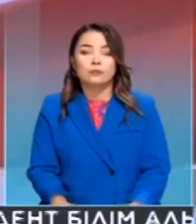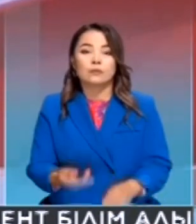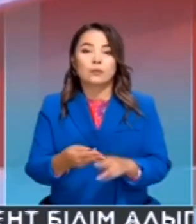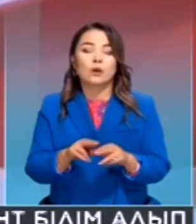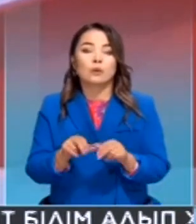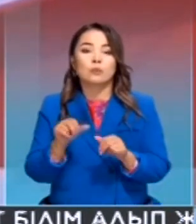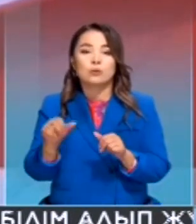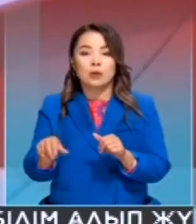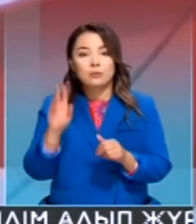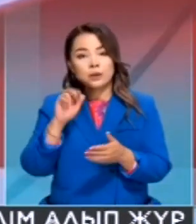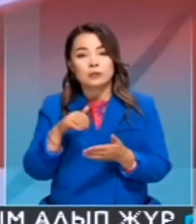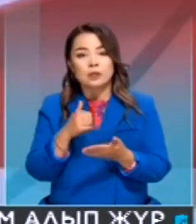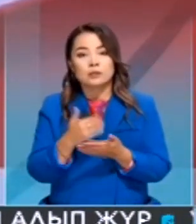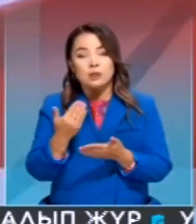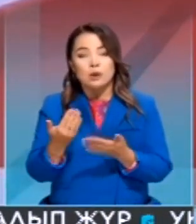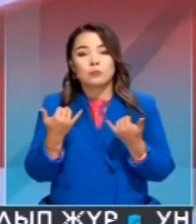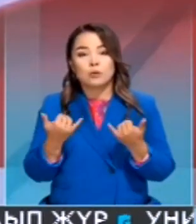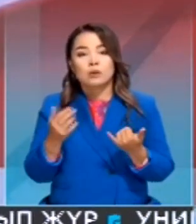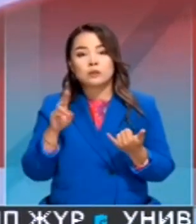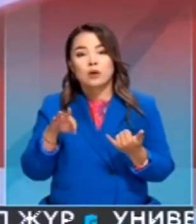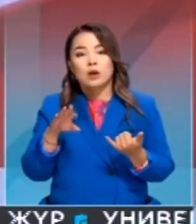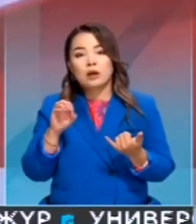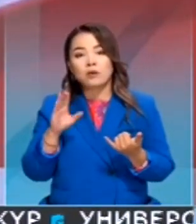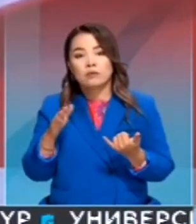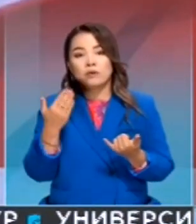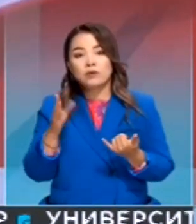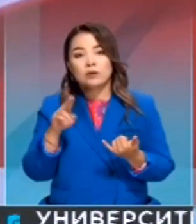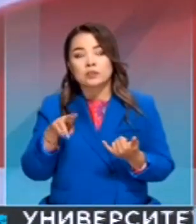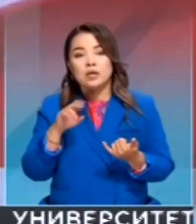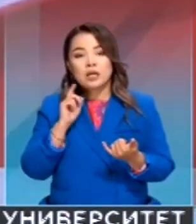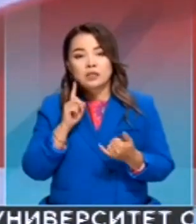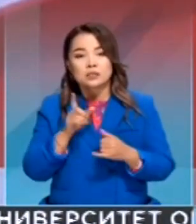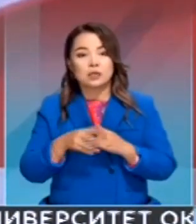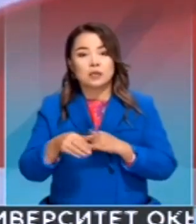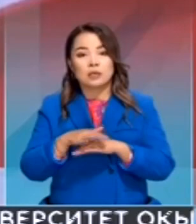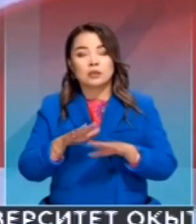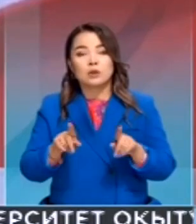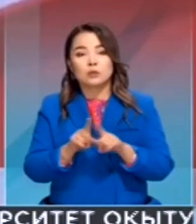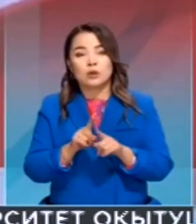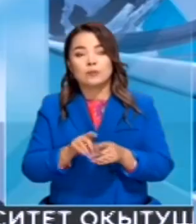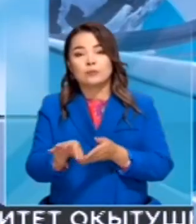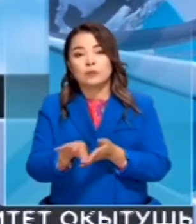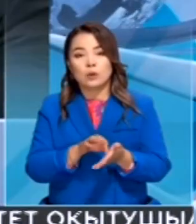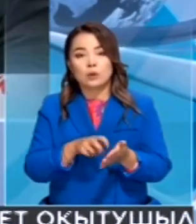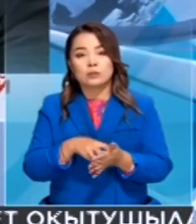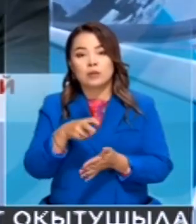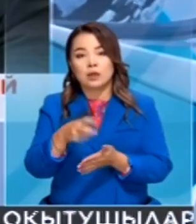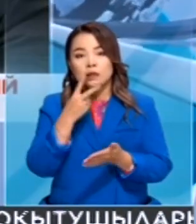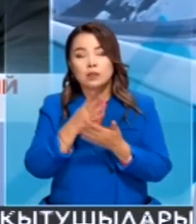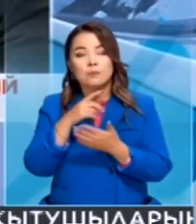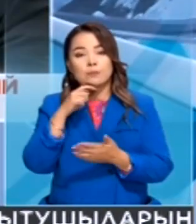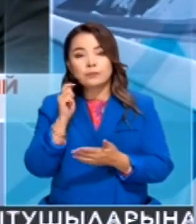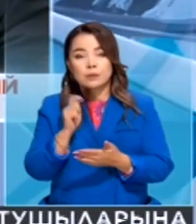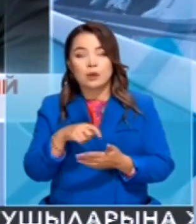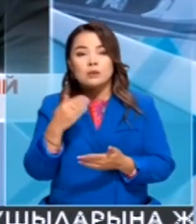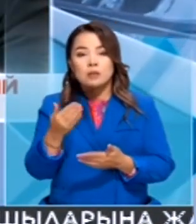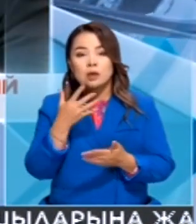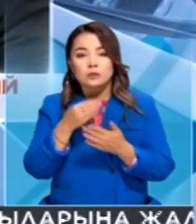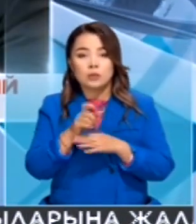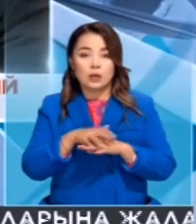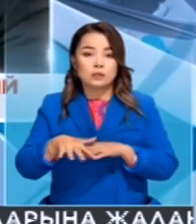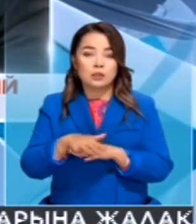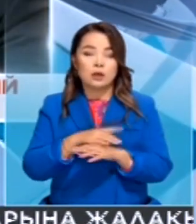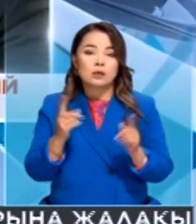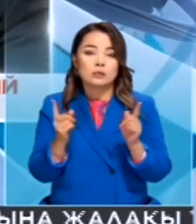Бұдан бөлек мемлекет басшысы бүгін Қасым-Жомарт Тоқаев Владимир Зеленскийге жедел хат жолдады. Онда президент Украин халқын